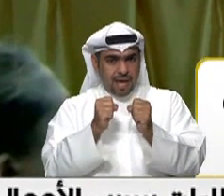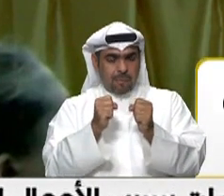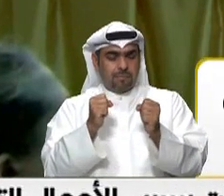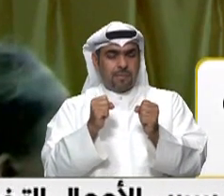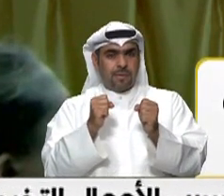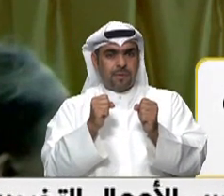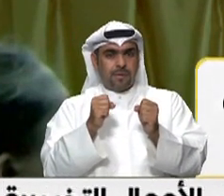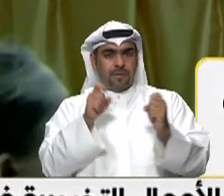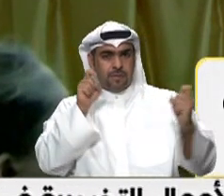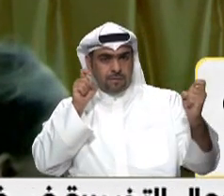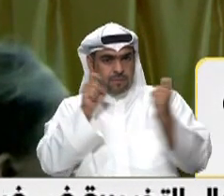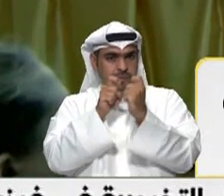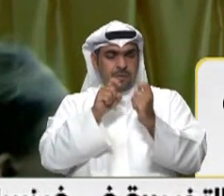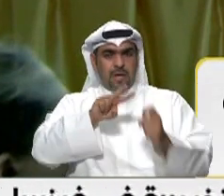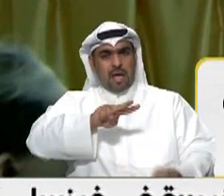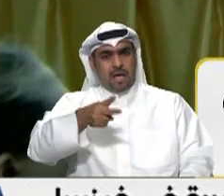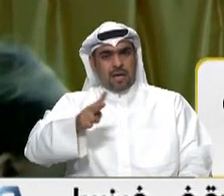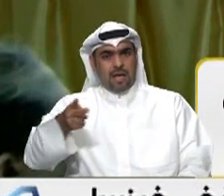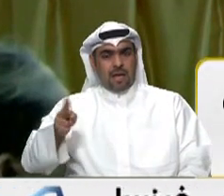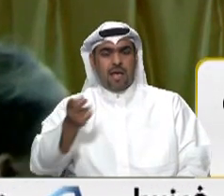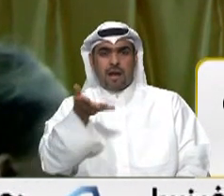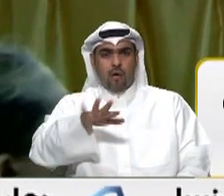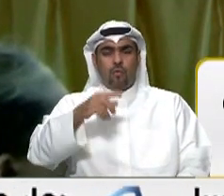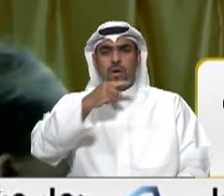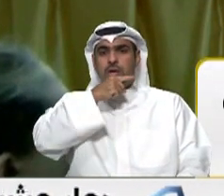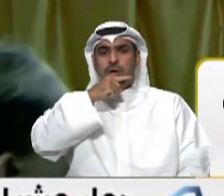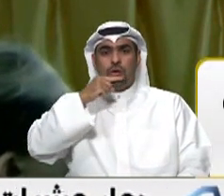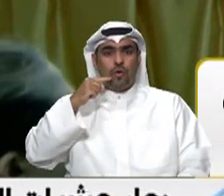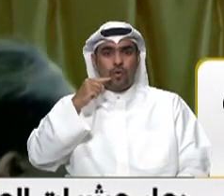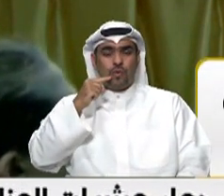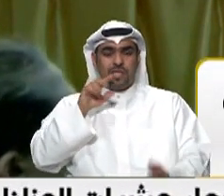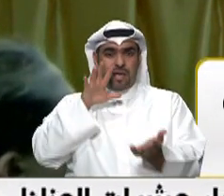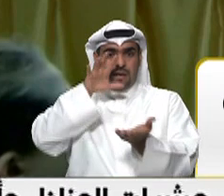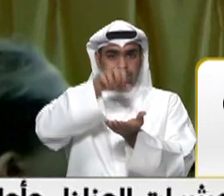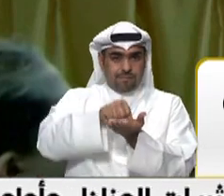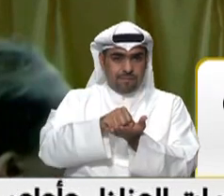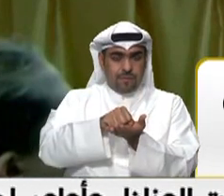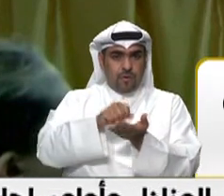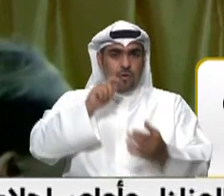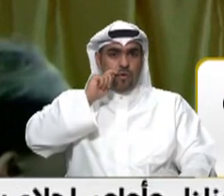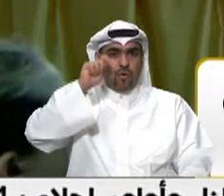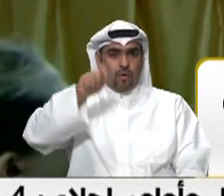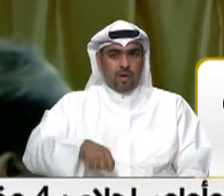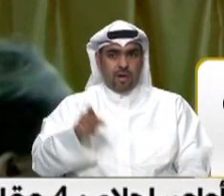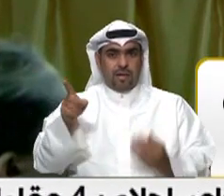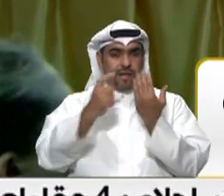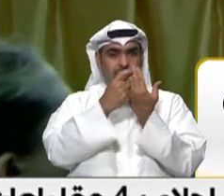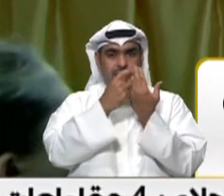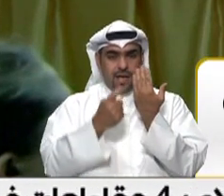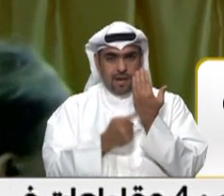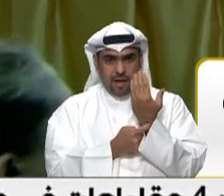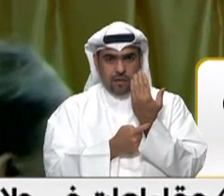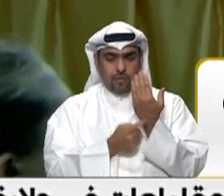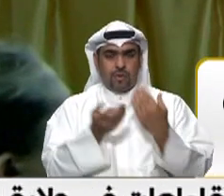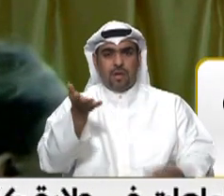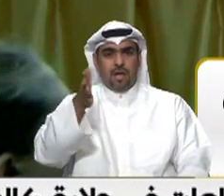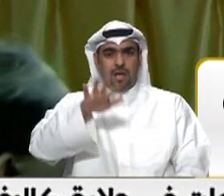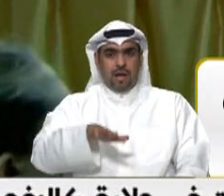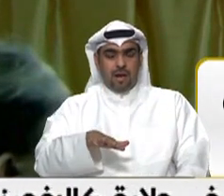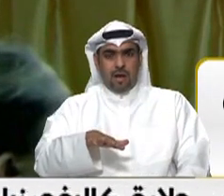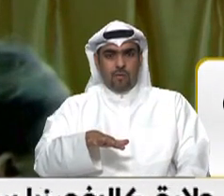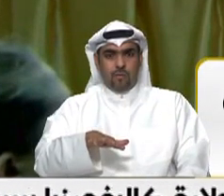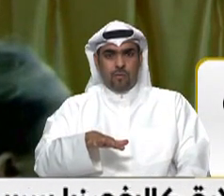يتعلق بغزو روسيا غير القانوني لاوكرانيا او امتلاك جمهوريه كوريا الديمقراطيه الشعبيه لاسلحه نوويه وبرامج